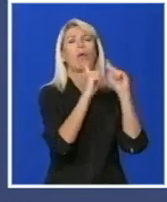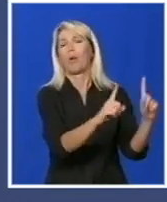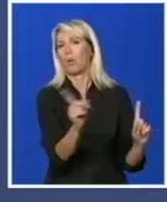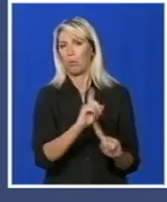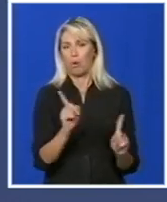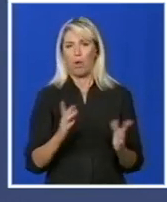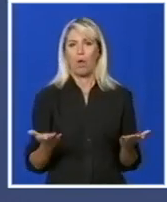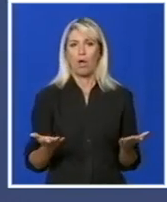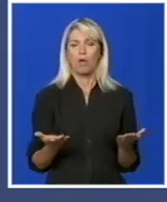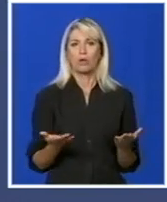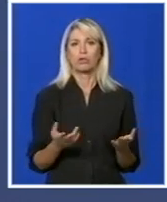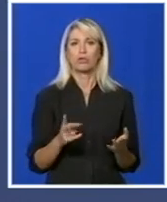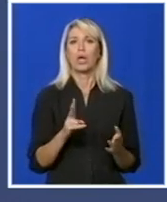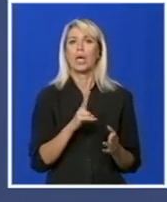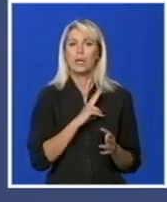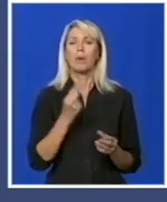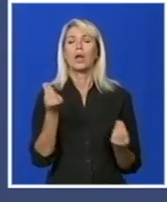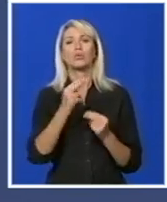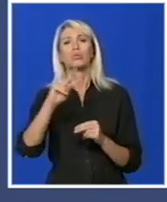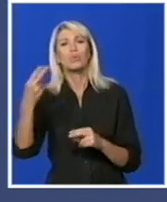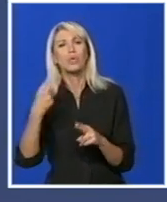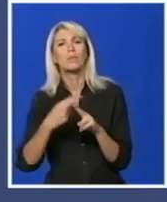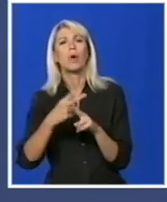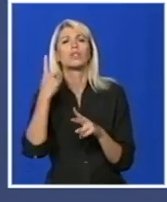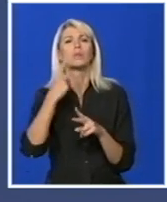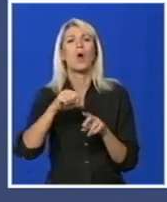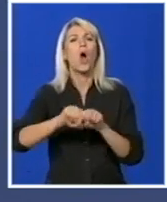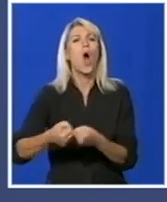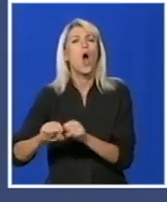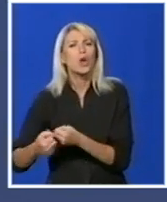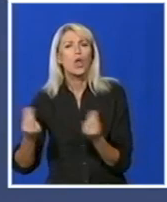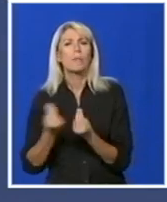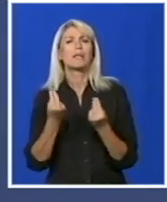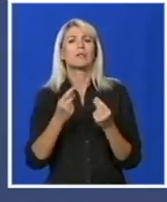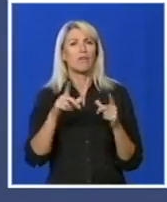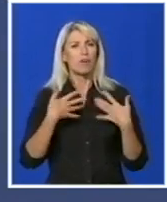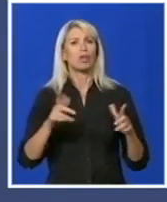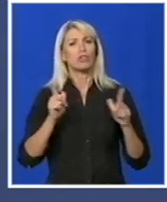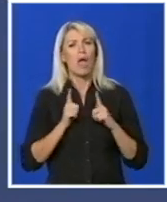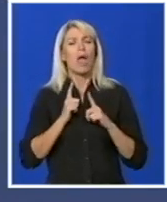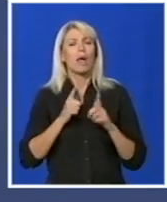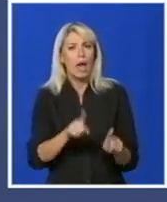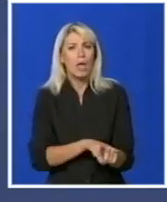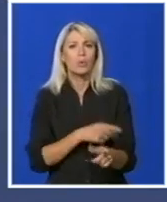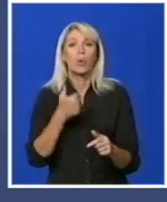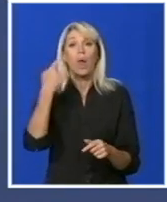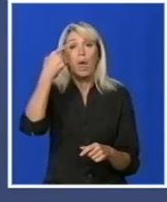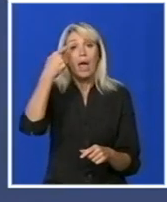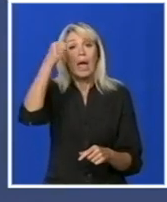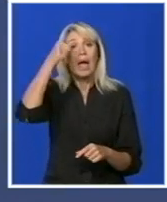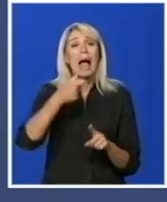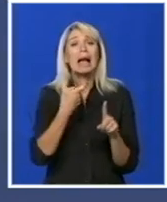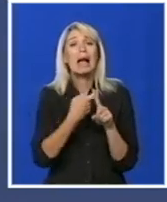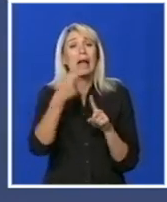trenutku, nalaze se na listama čekanja, vezano za ortopedske procedure, za procedure katarakte i nekih